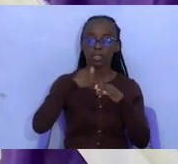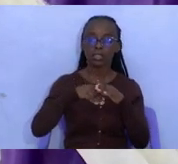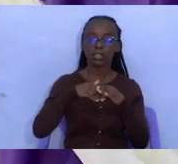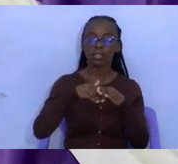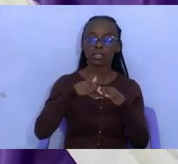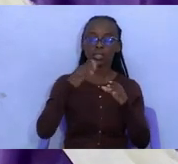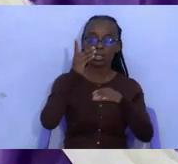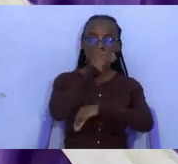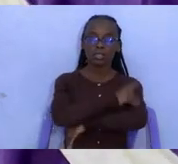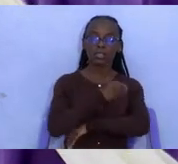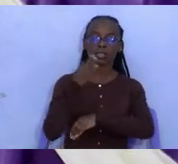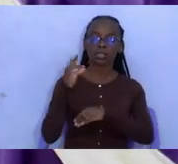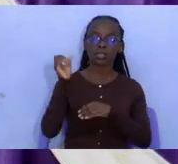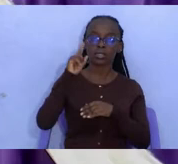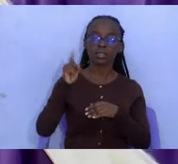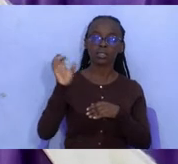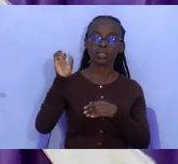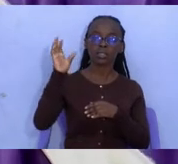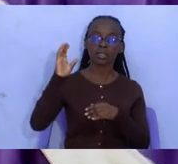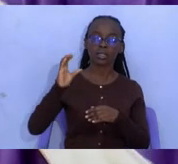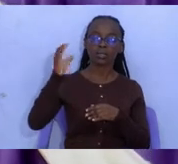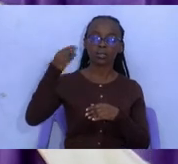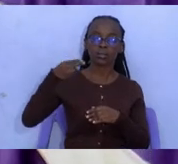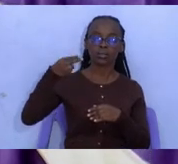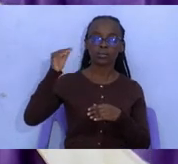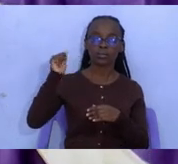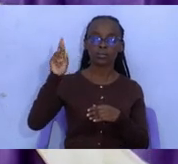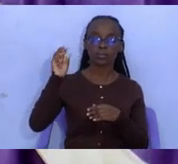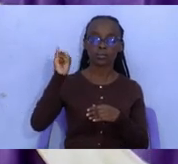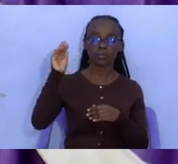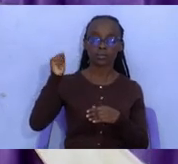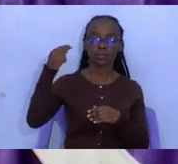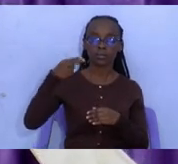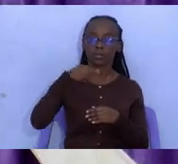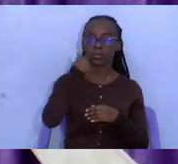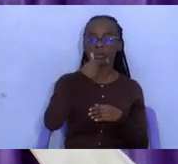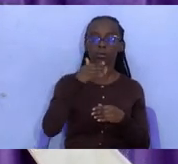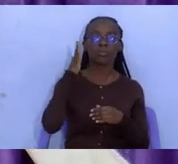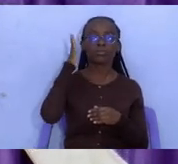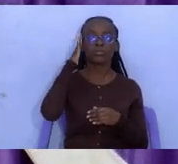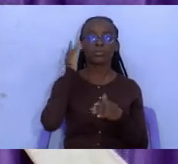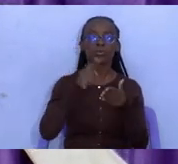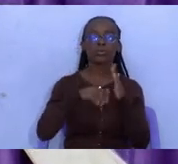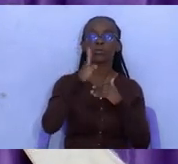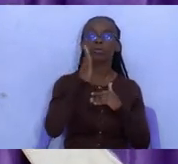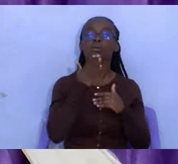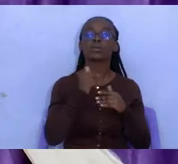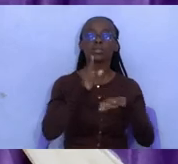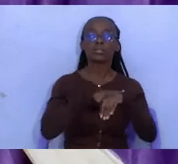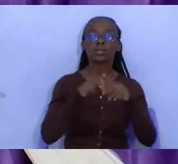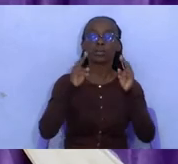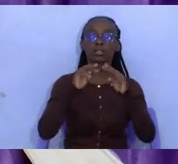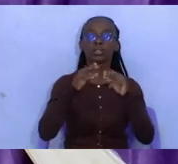Zekaria aliyekuwa na fahamu katika maono ya Bwana, na muda alipomtafuta